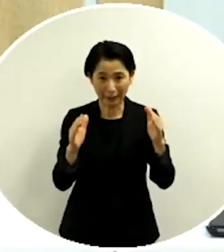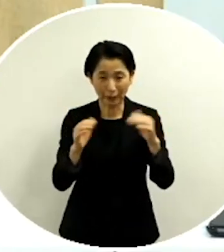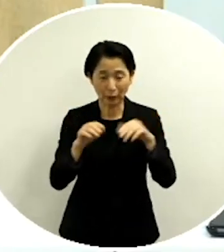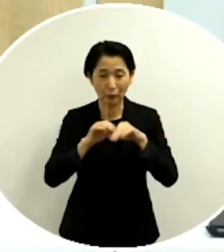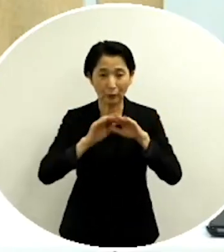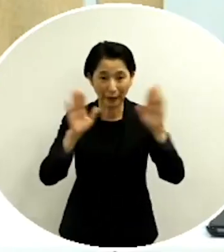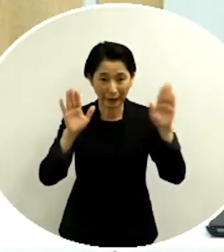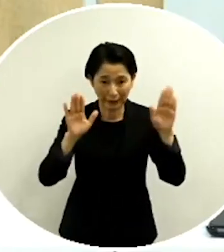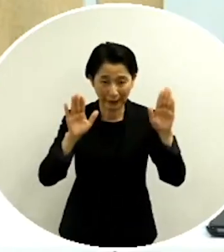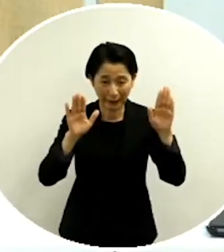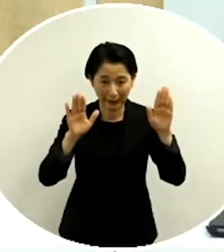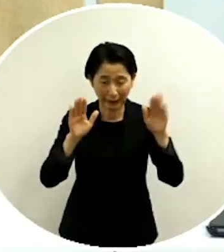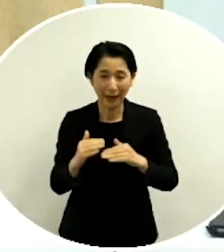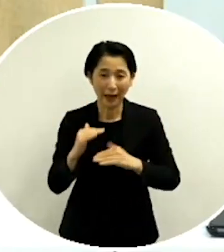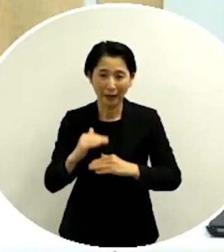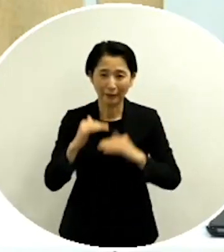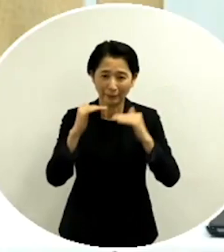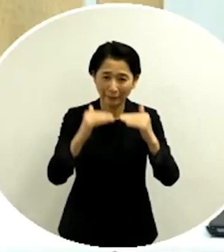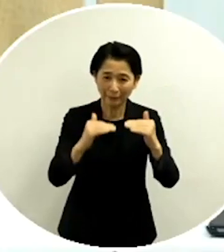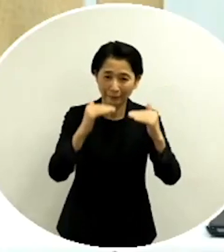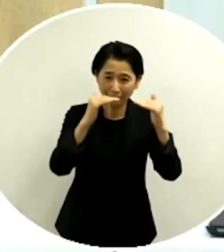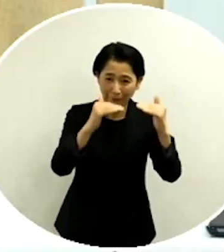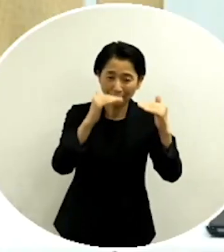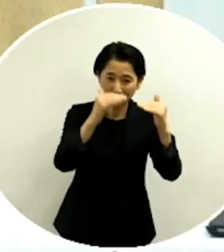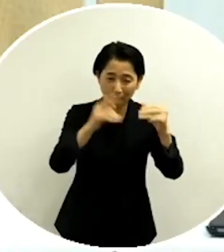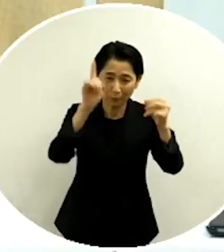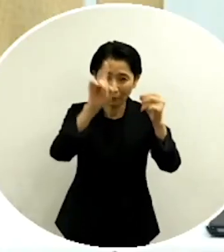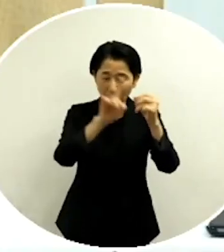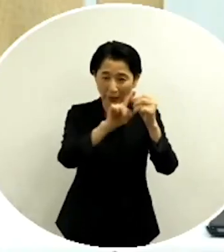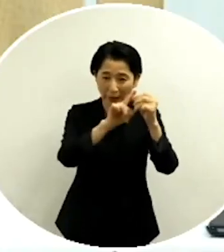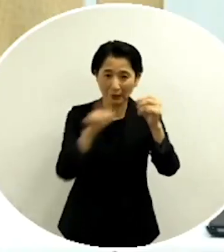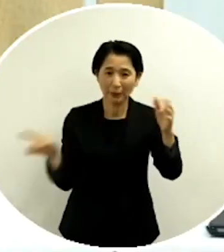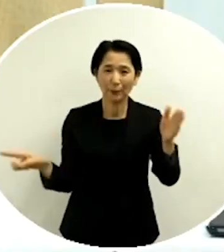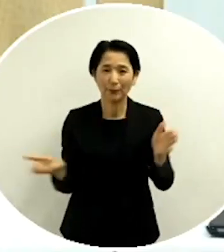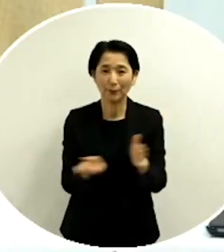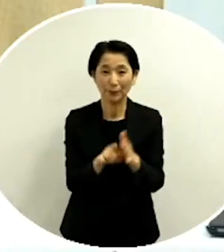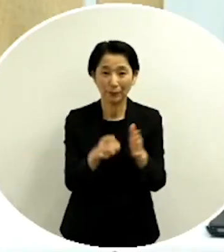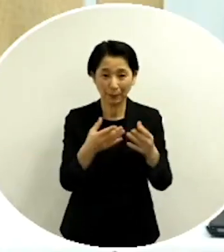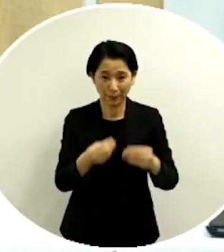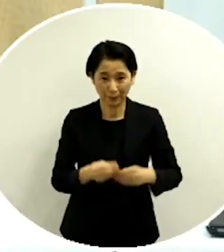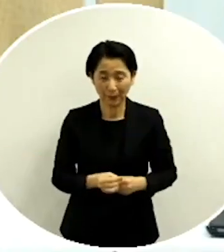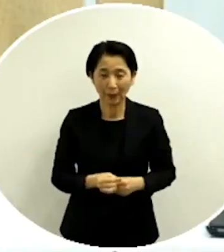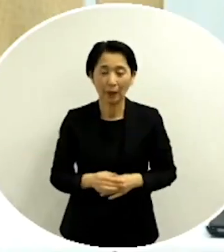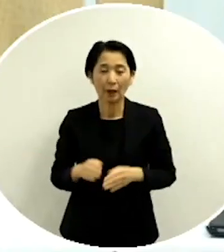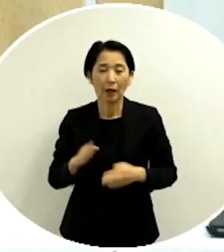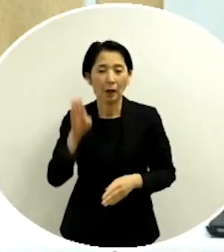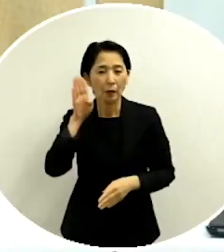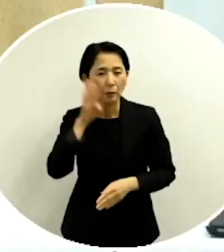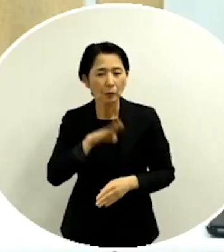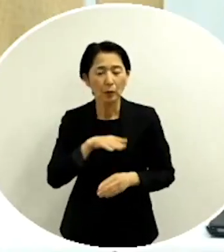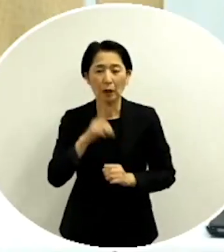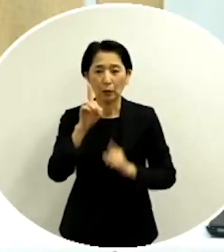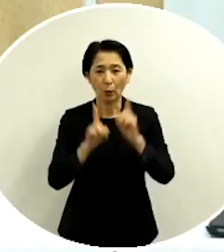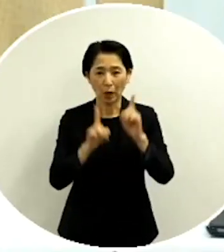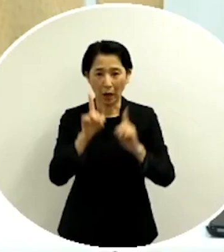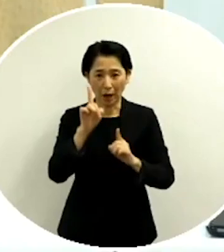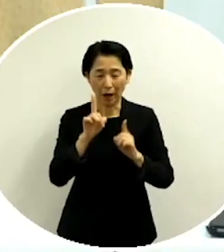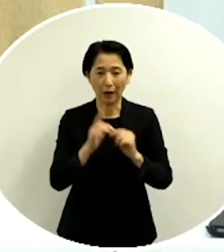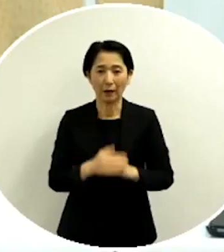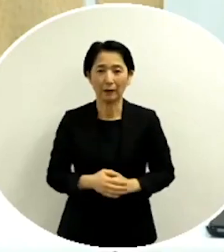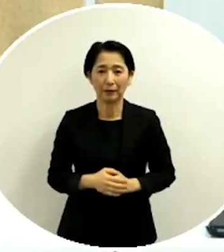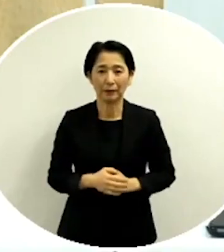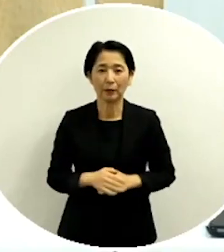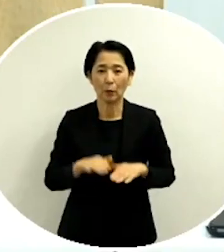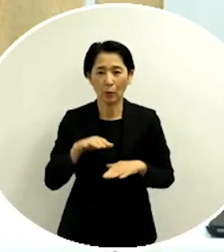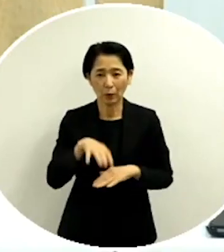制度の発展えーあのを目指してきたんですけれどもそれがうまくいってるのかどうかやはりあの